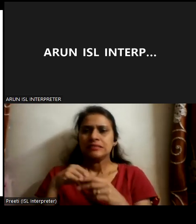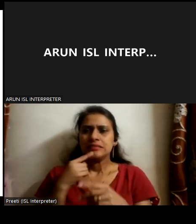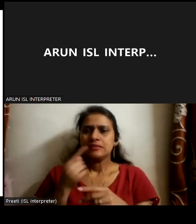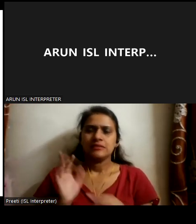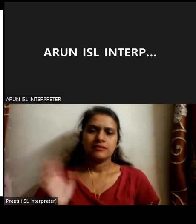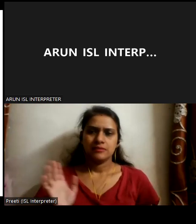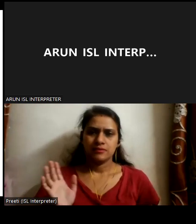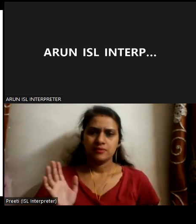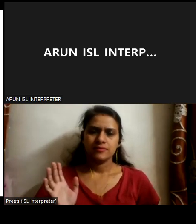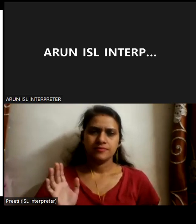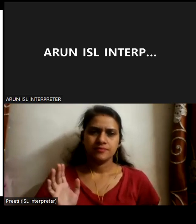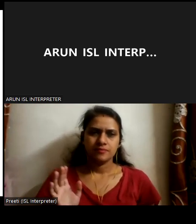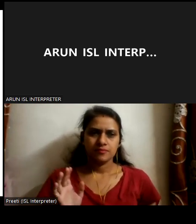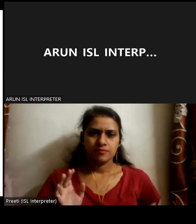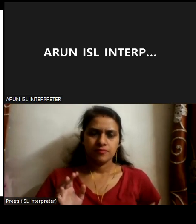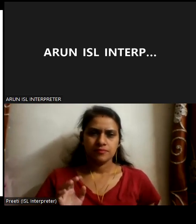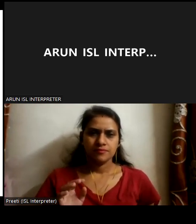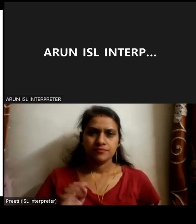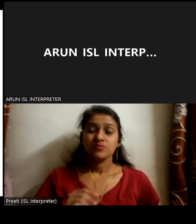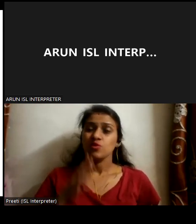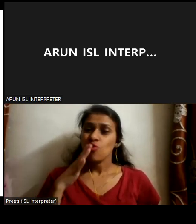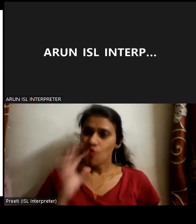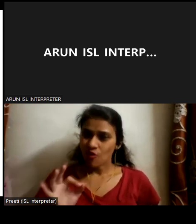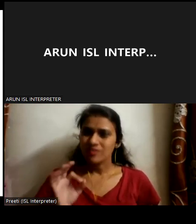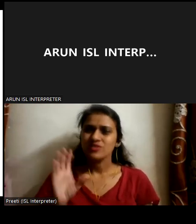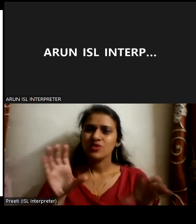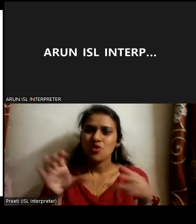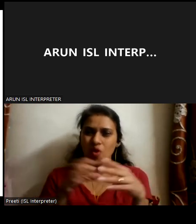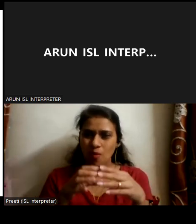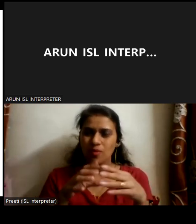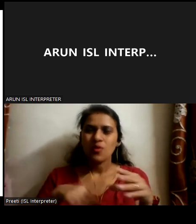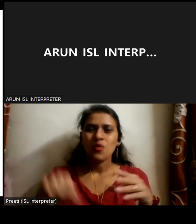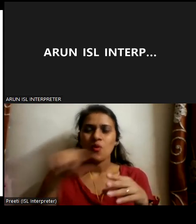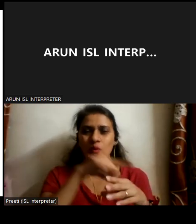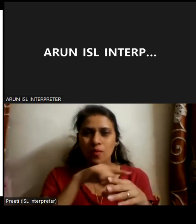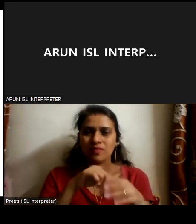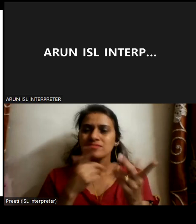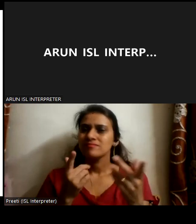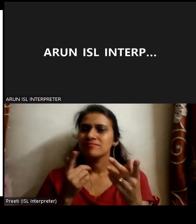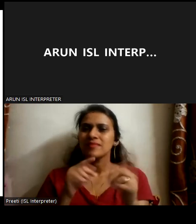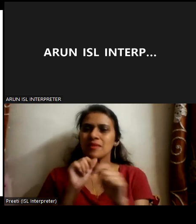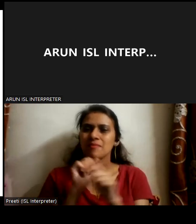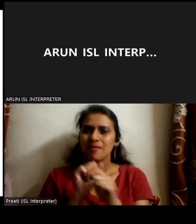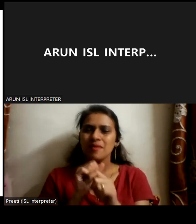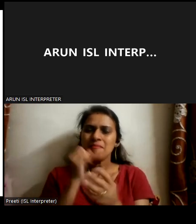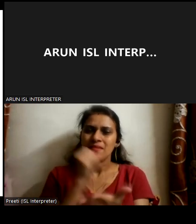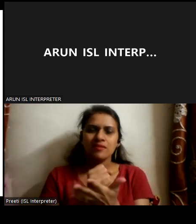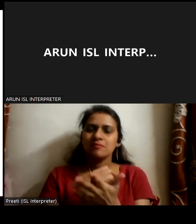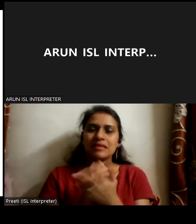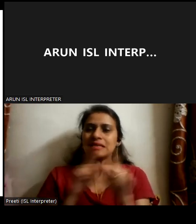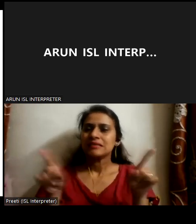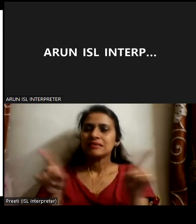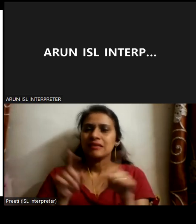पे काम उतना नहीं होता है जितना कम्युनिटी बेस्ड बिजनेस ऑर्गेनाइजेशंस पे होता है, और उसको हम थोड़ा विस्तार से